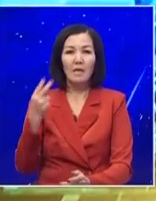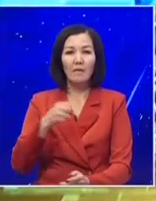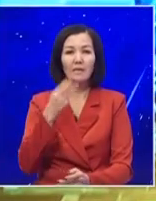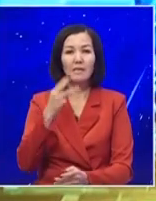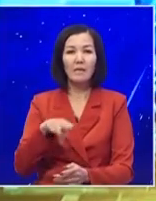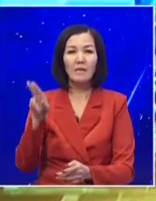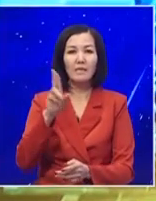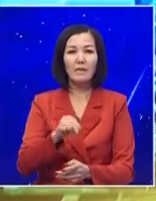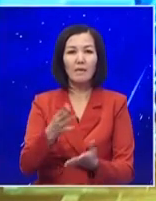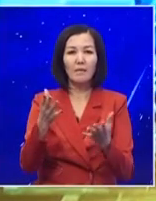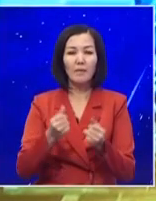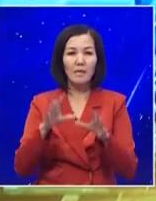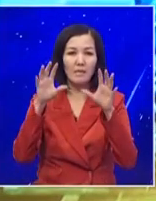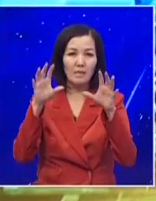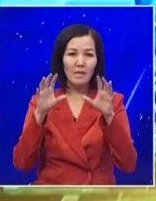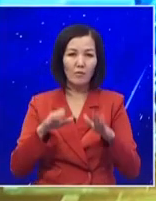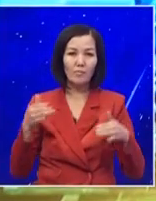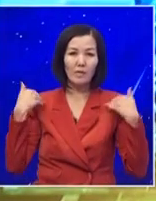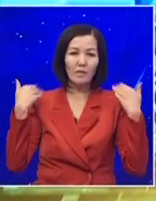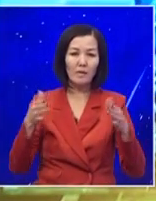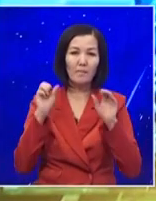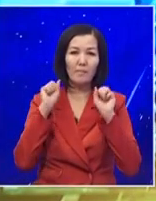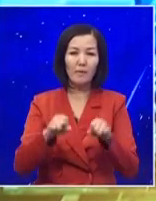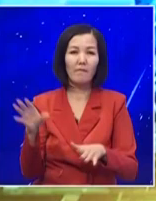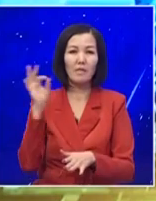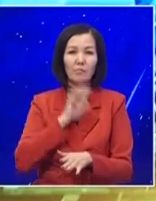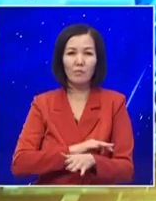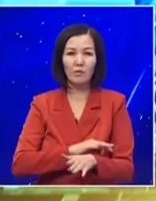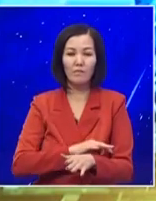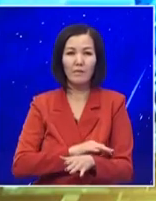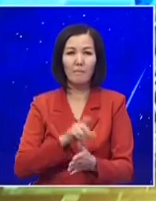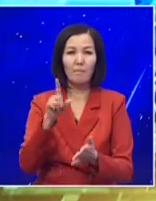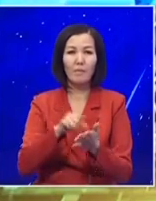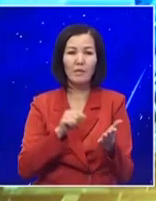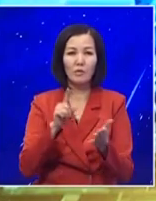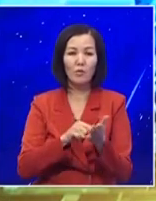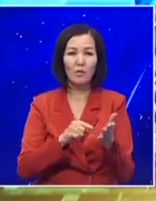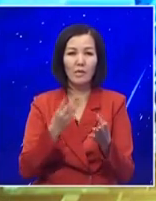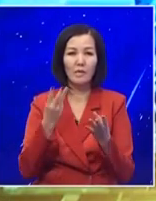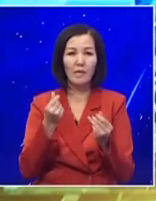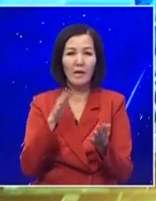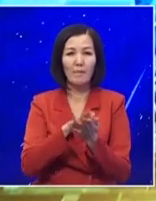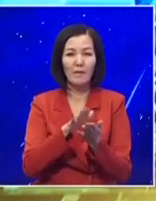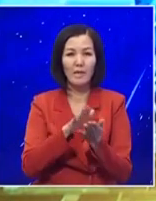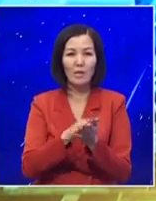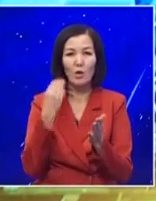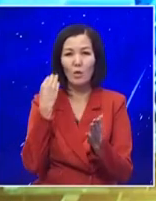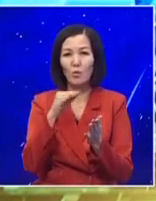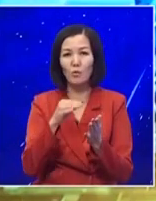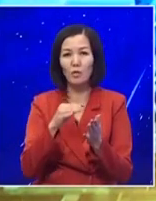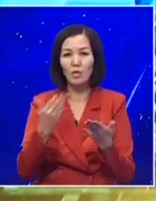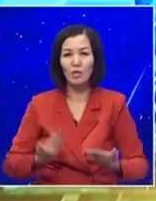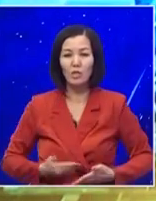Двадцать 3 декабря принят закон, предоставляющий право по использованию части пенсионных накоплений на